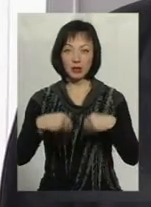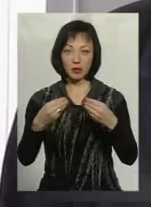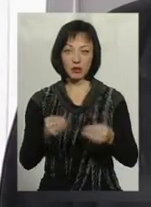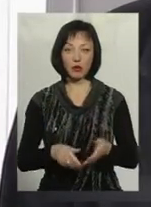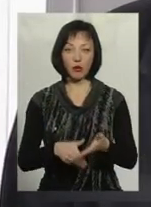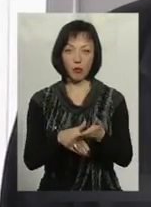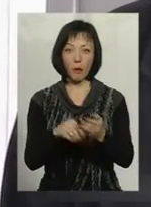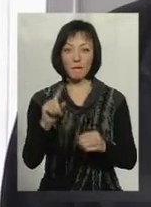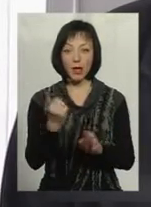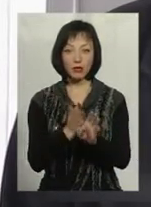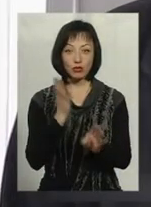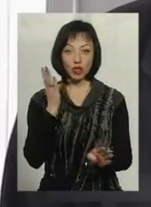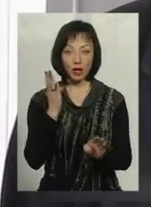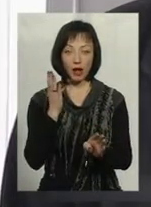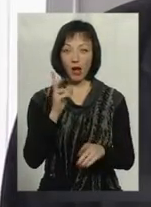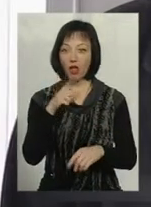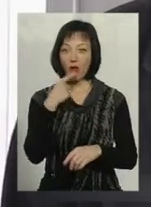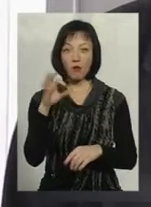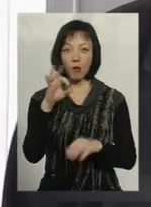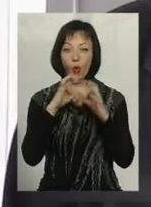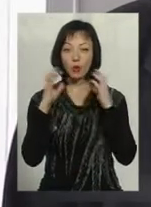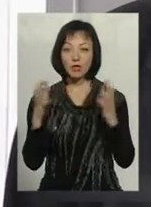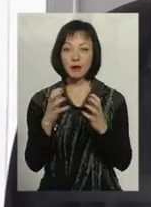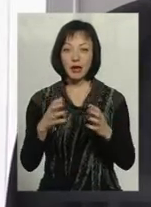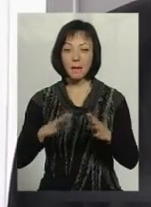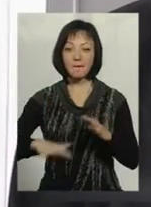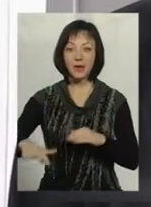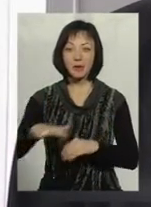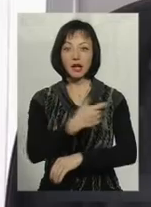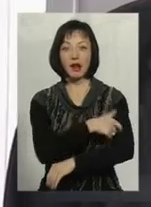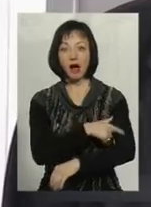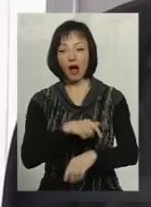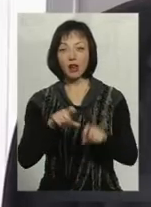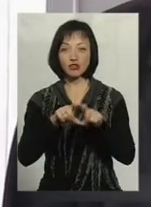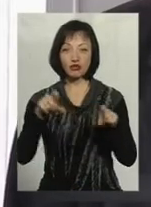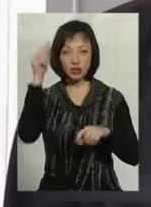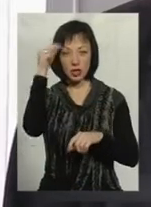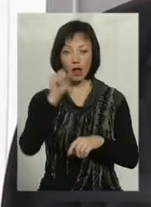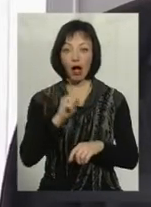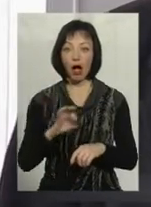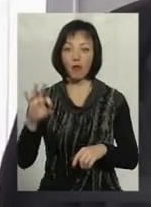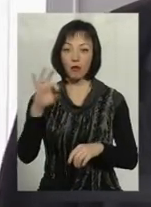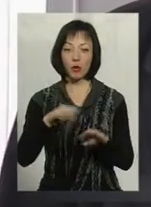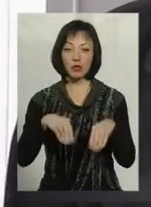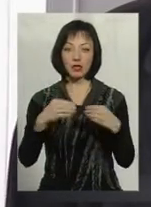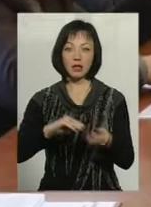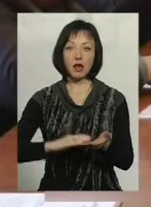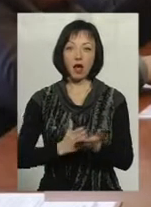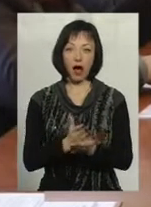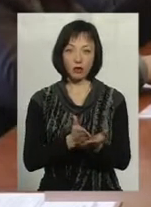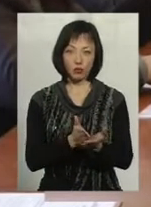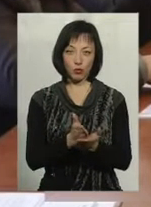який буде бюджет, а після того зібратися на постійні комісії, зібратися з депутатами обласної ради і